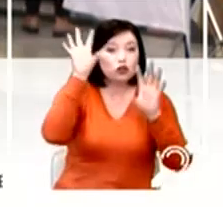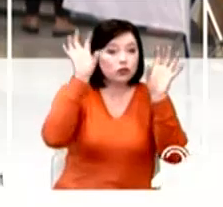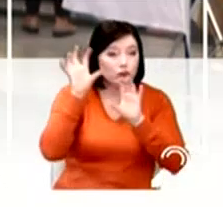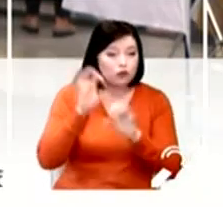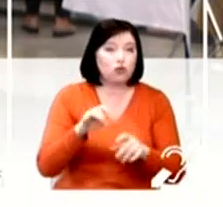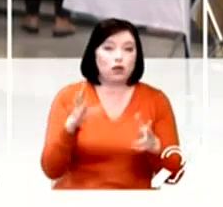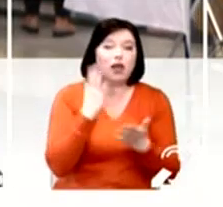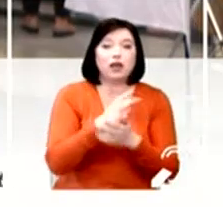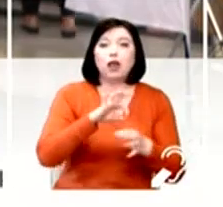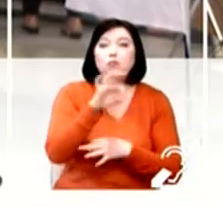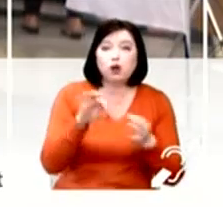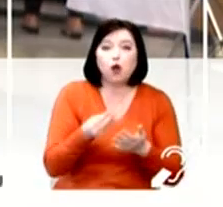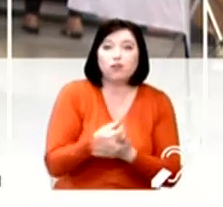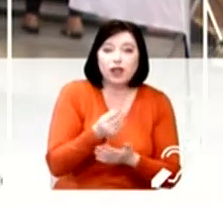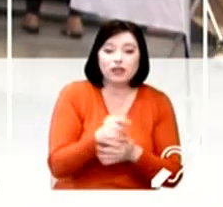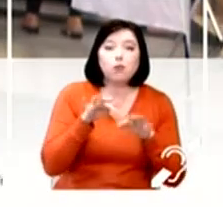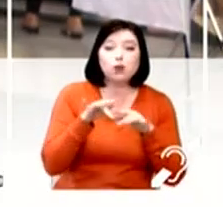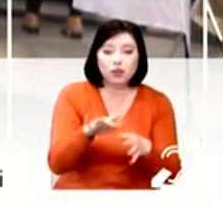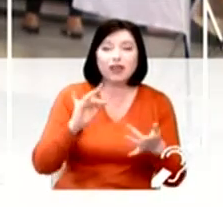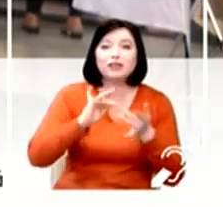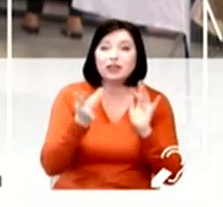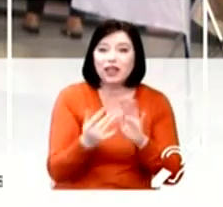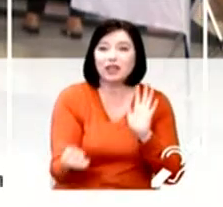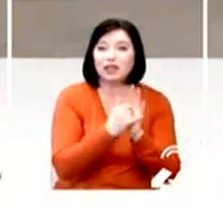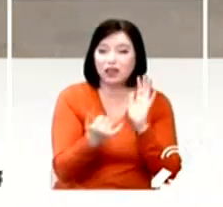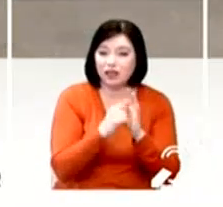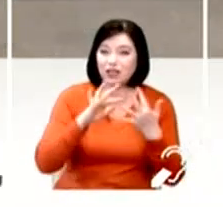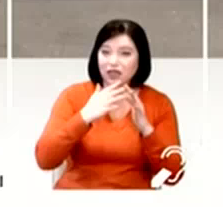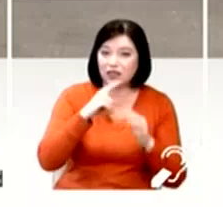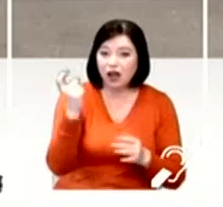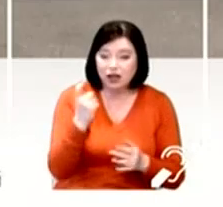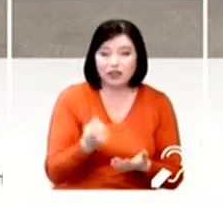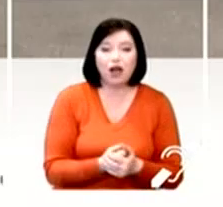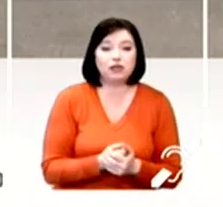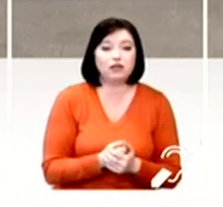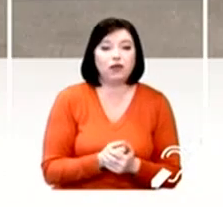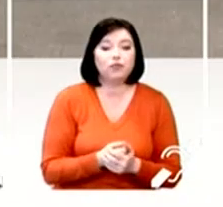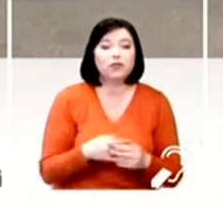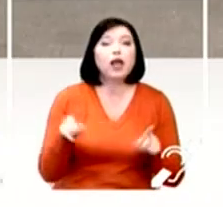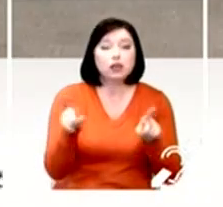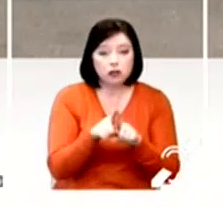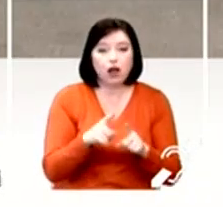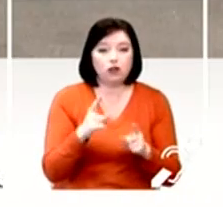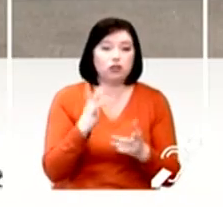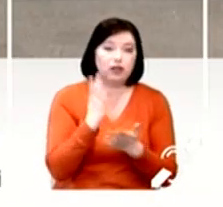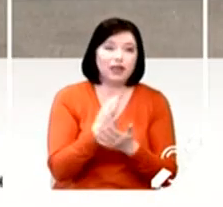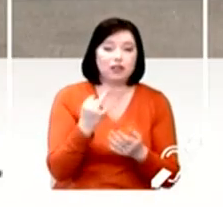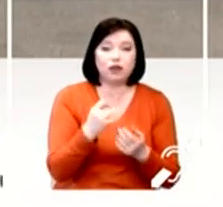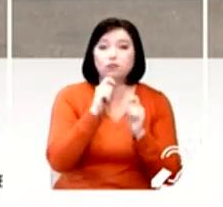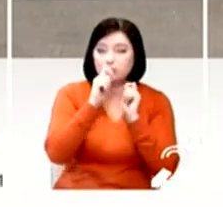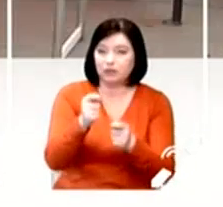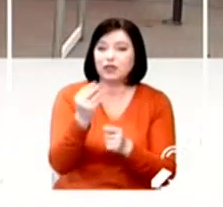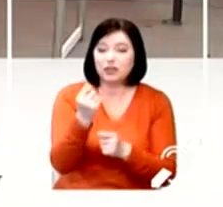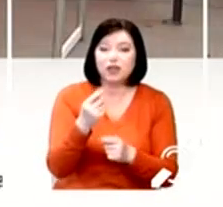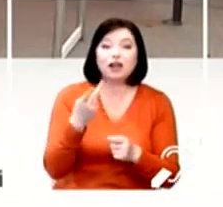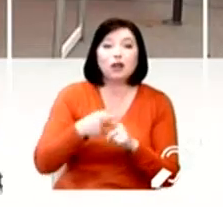proiect, un amplu proiect de finanțare a proceselor de digitalizare în agricultură. Este însoțit și de o porțiune de grant care este oferită